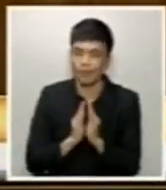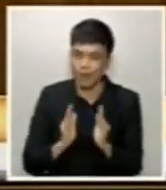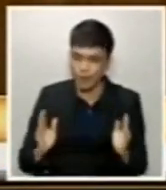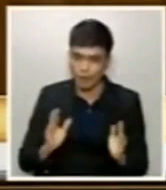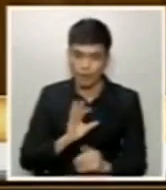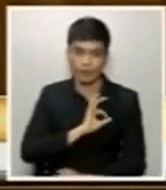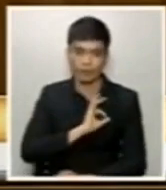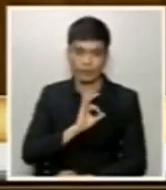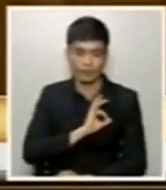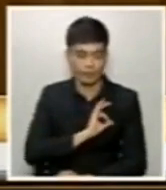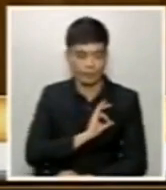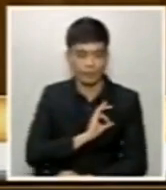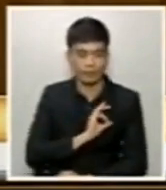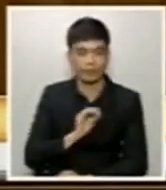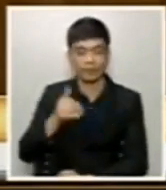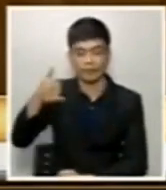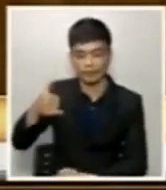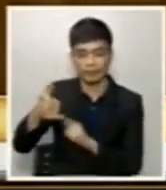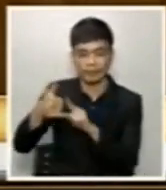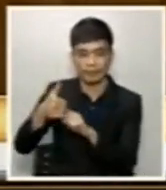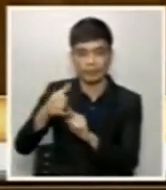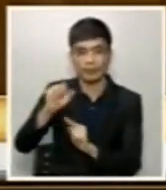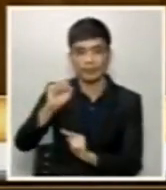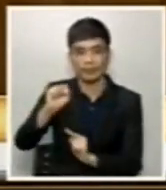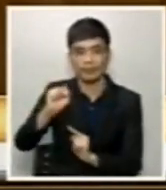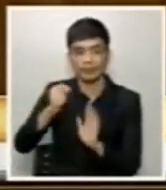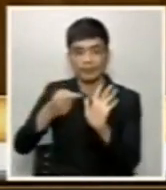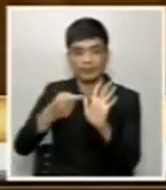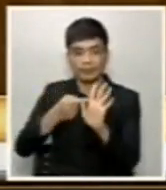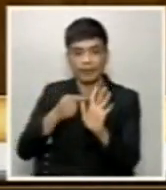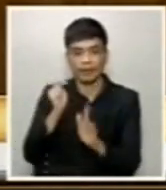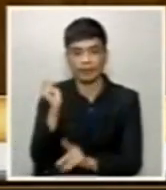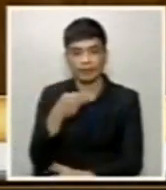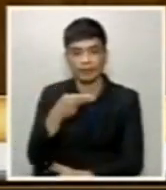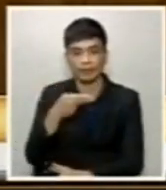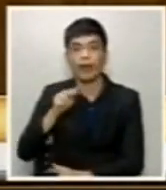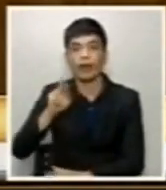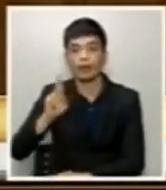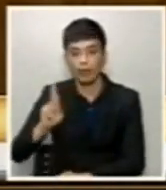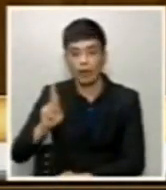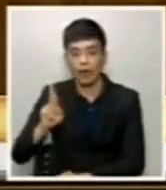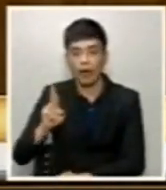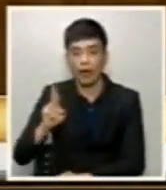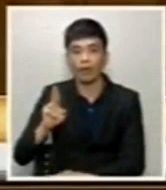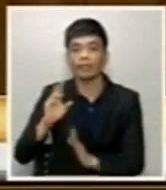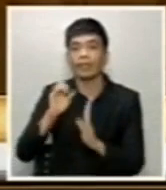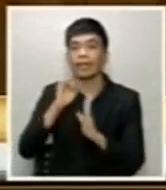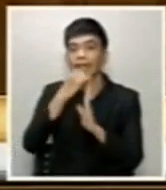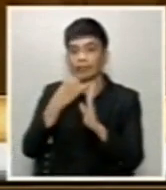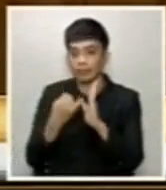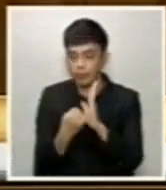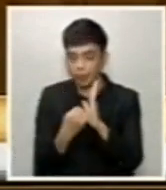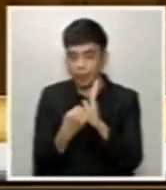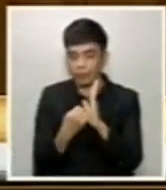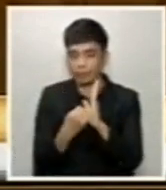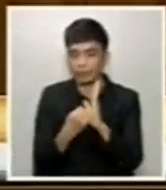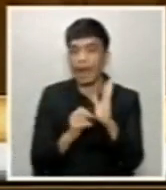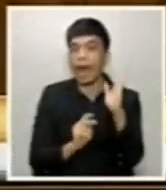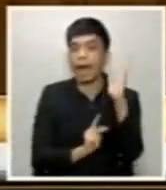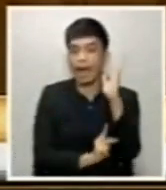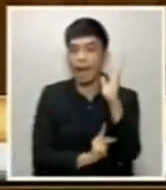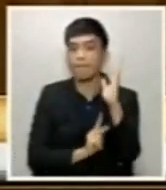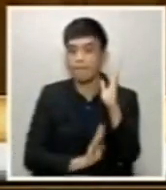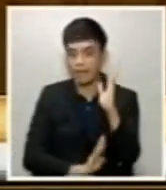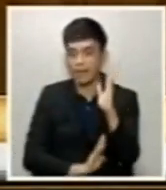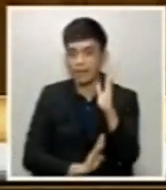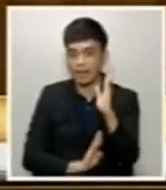มาชิกผู้ทรงเกียรตินะครับท่านสาครเกี่ยวข้องสมาชิกสภาผู้แทนราษฎรจังหวัดกระบี่นะครับที่ท่านได้เ